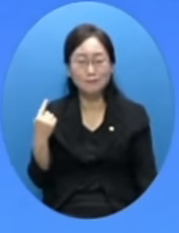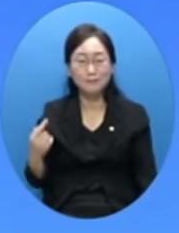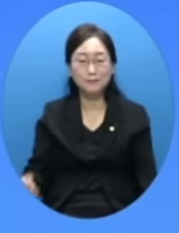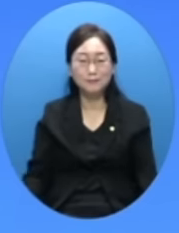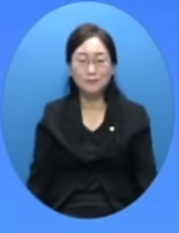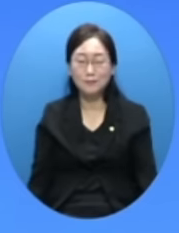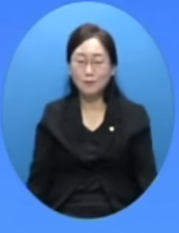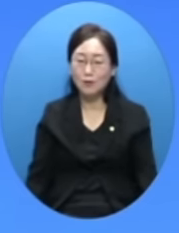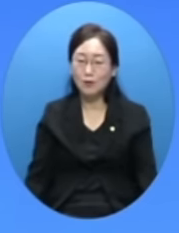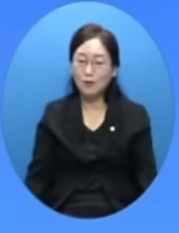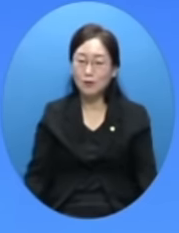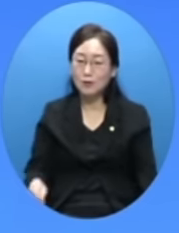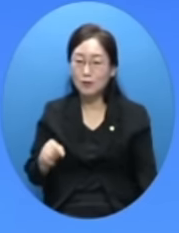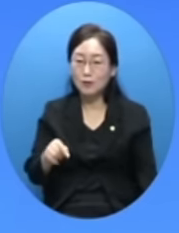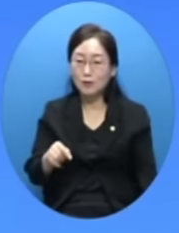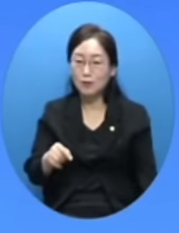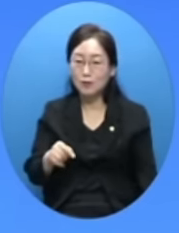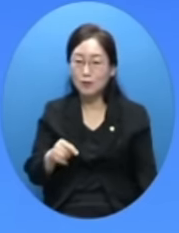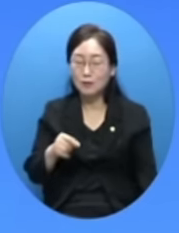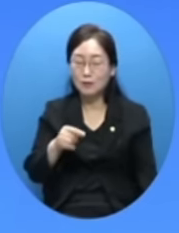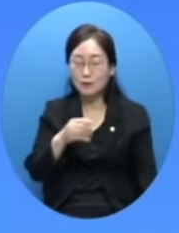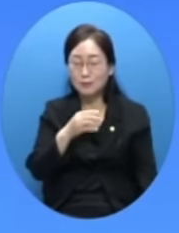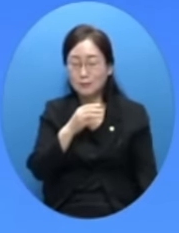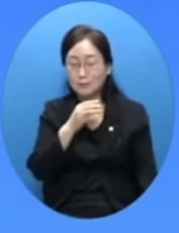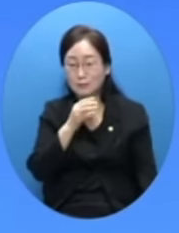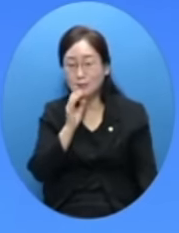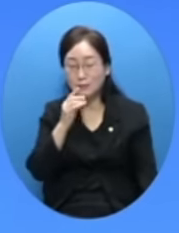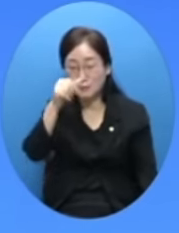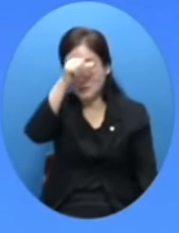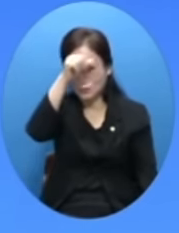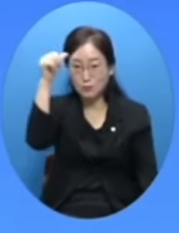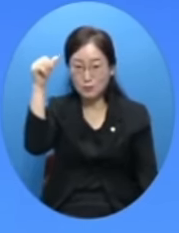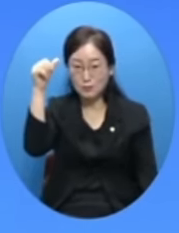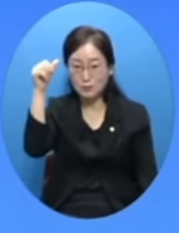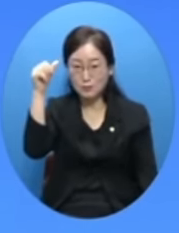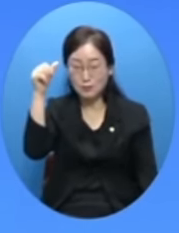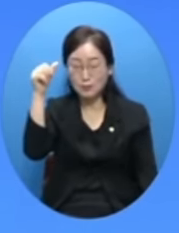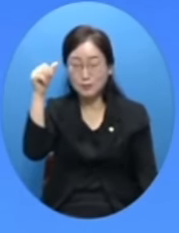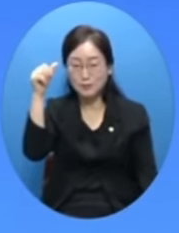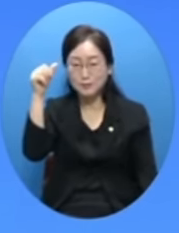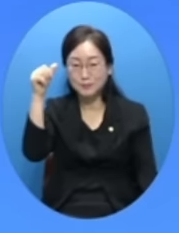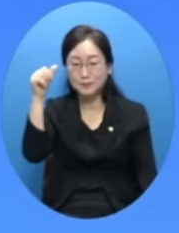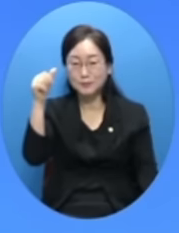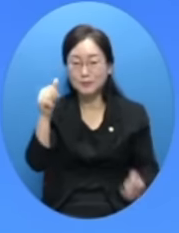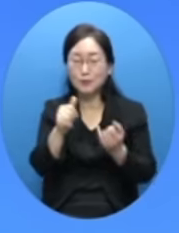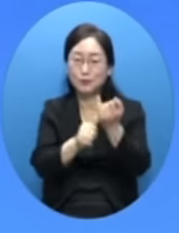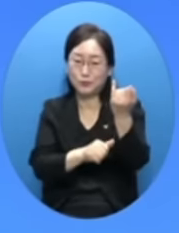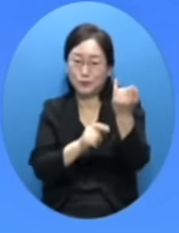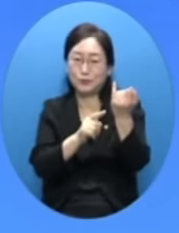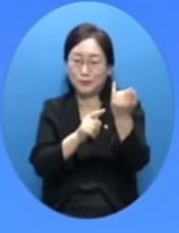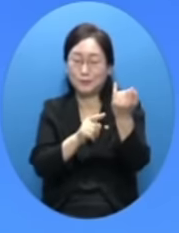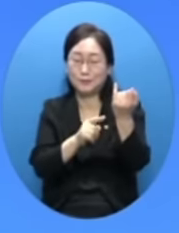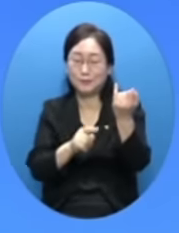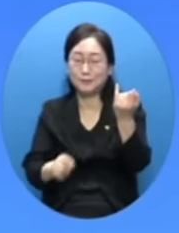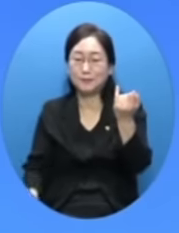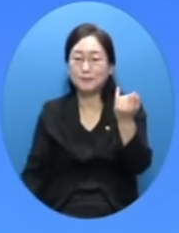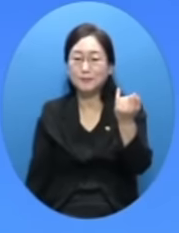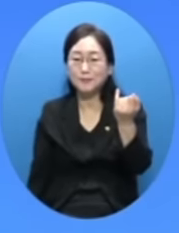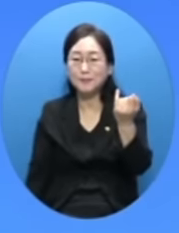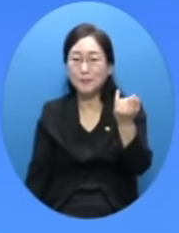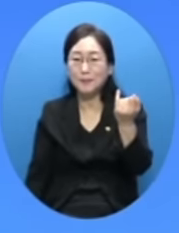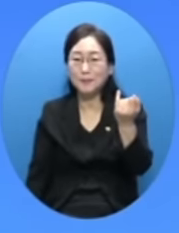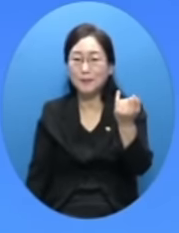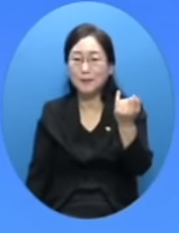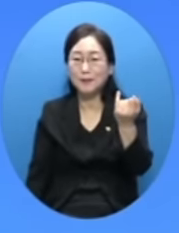우리 원로장로님 부인 대신 사모님께서